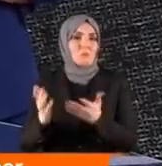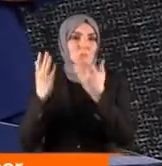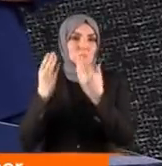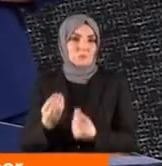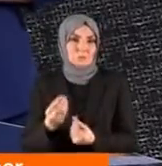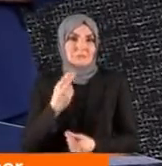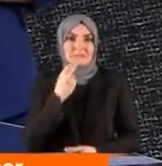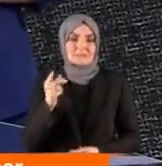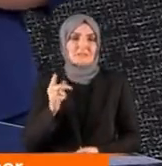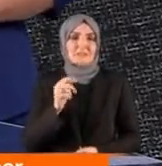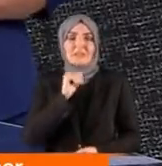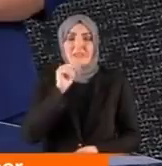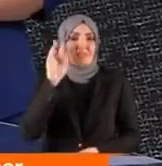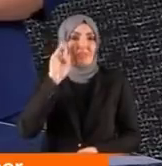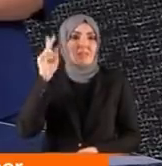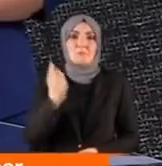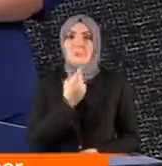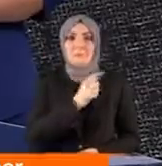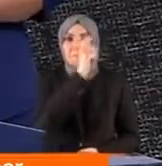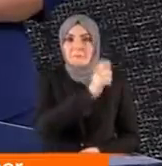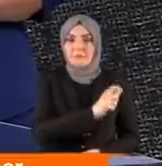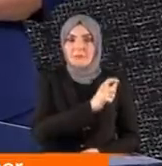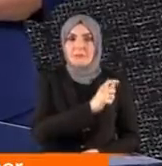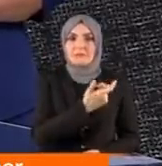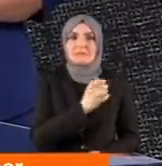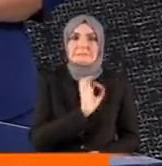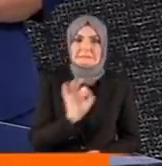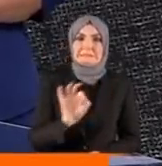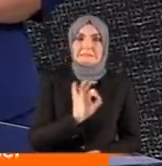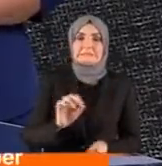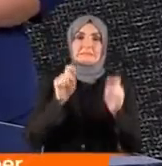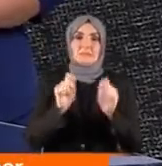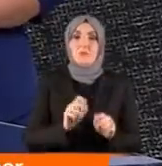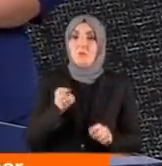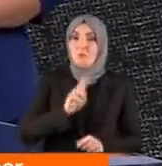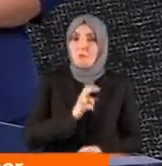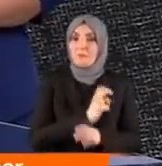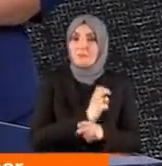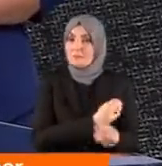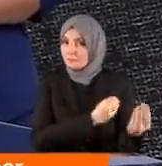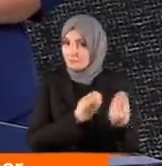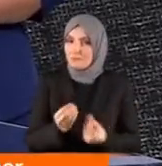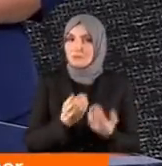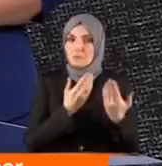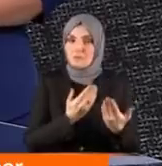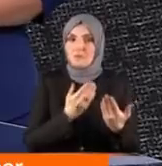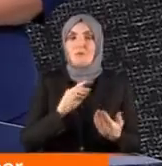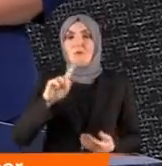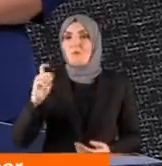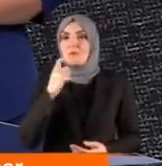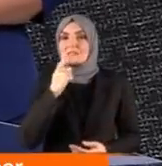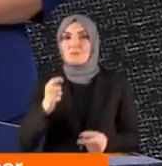tam 4 yıldır taciz ediliyor ölüm tehditlerine kadar bir tacizden bahsediyoruz 19 yaşındaki